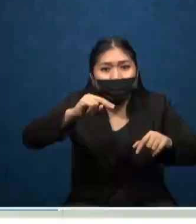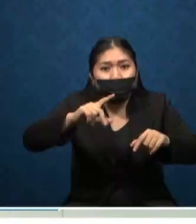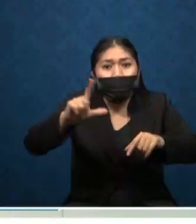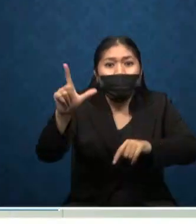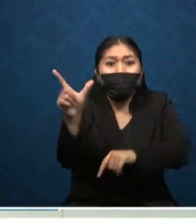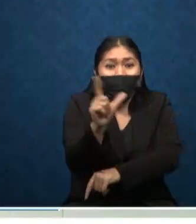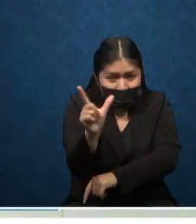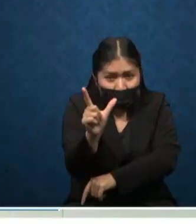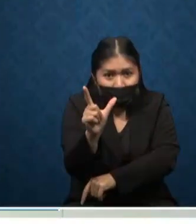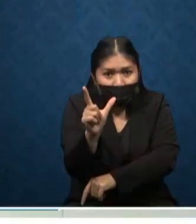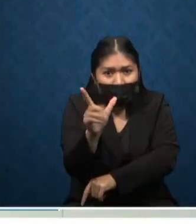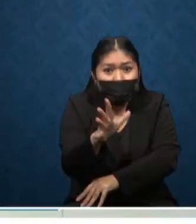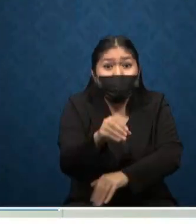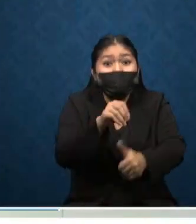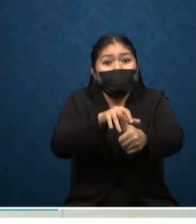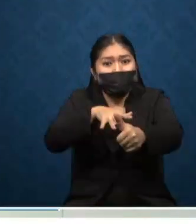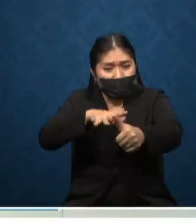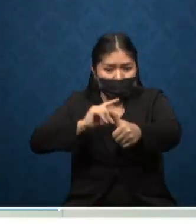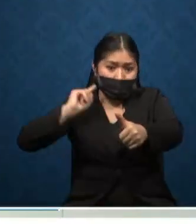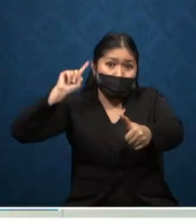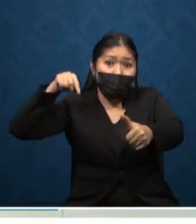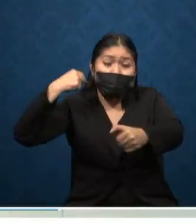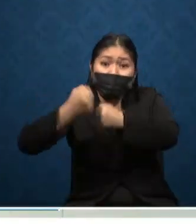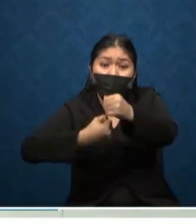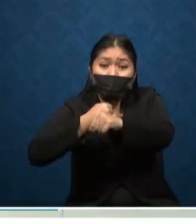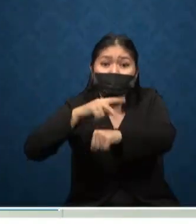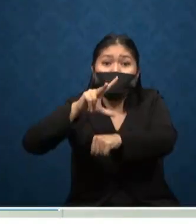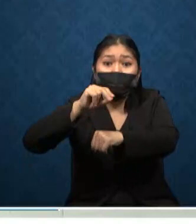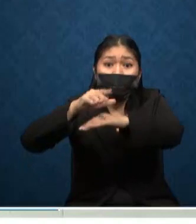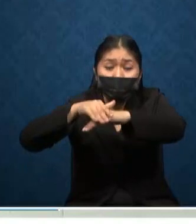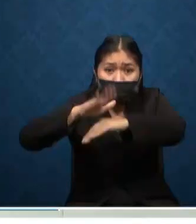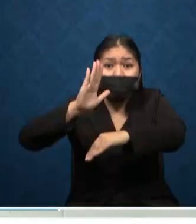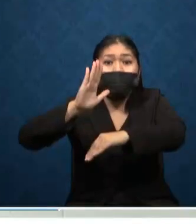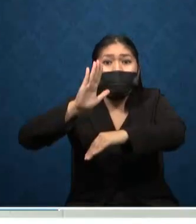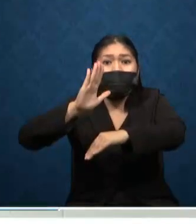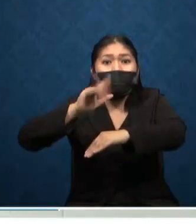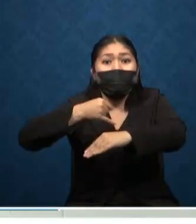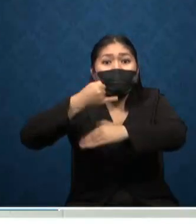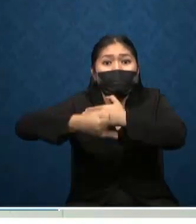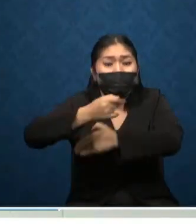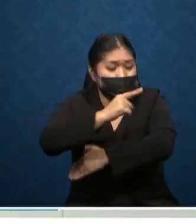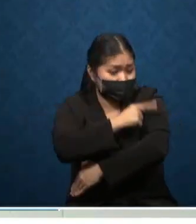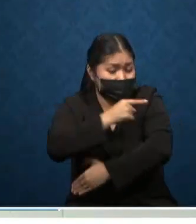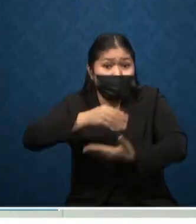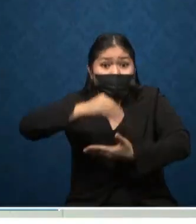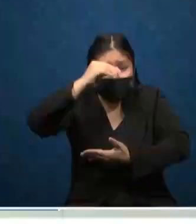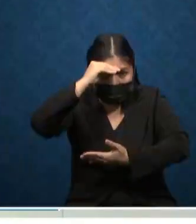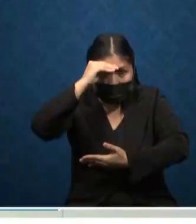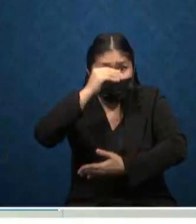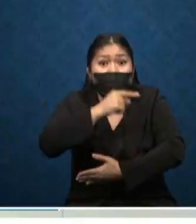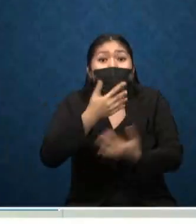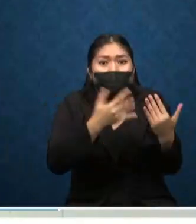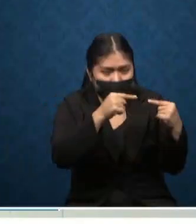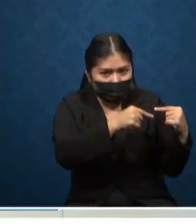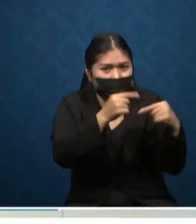มชาติพันธุ์ซึ่งเป็นสตรีอายุแค่30กว่าปีจบปริญญาตรีการศึกษาปริญญาโทและด็อกเตอร์ต่อไ